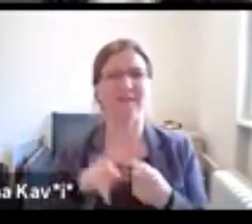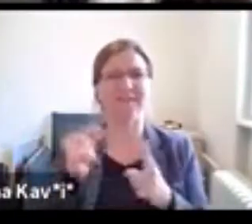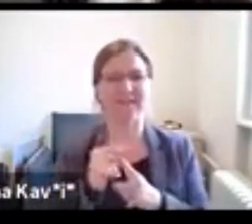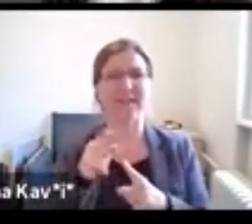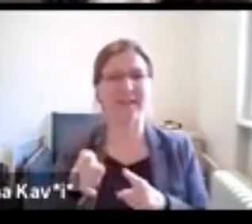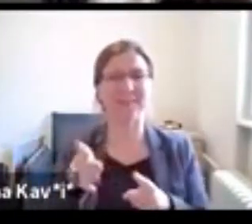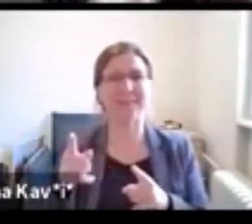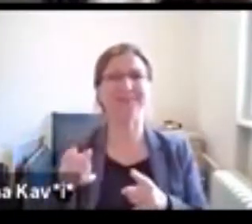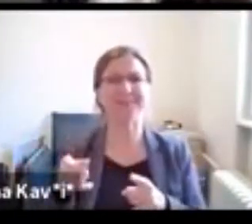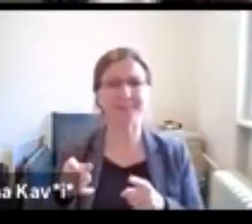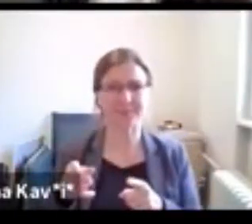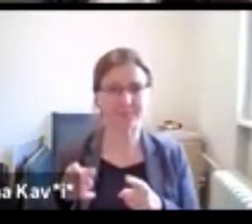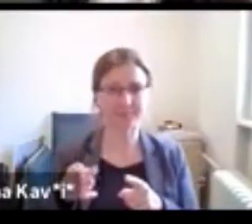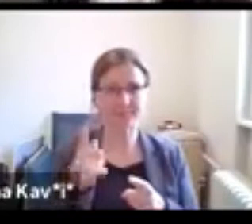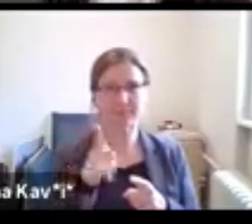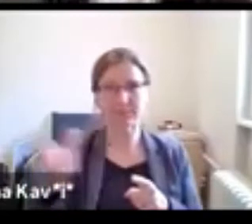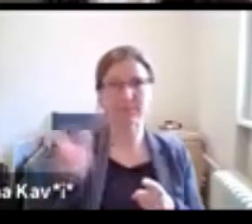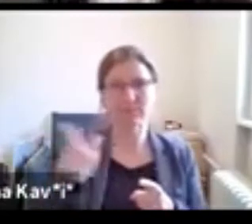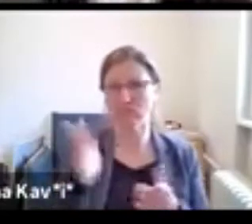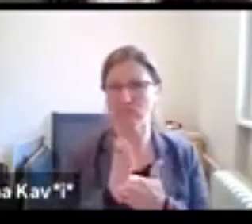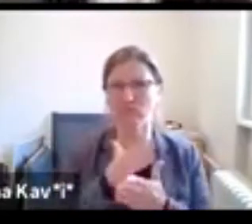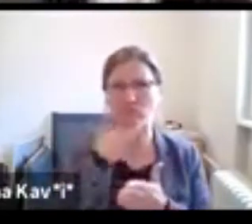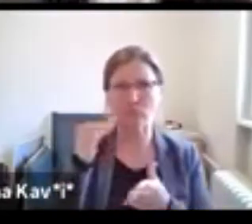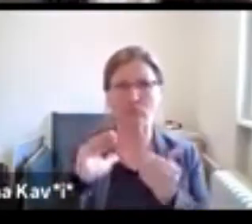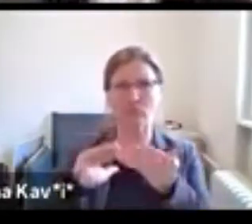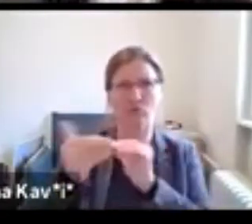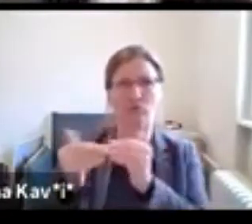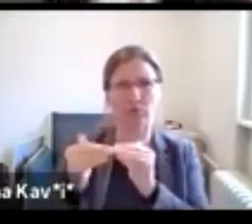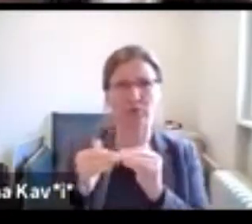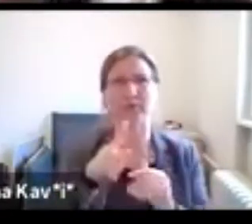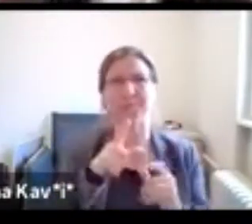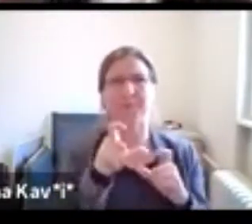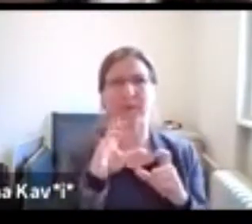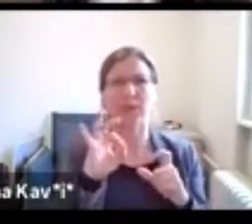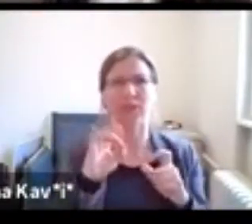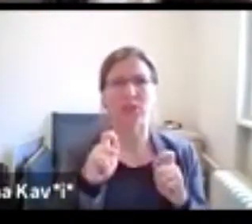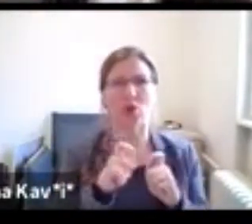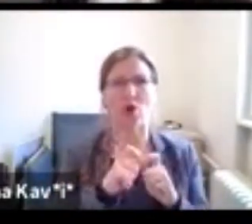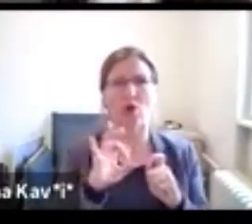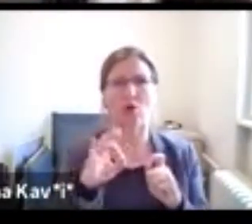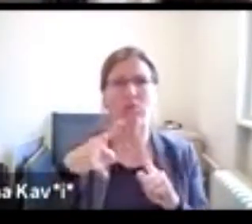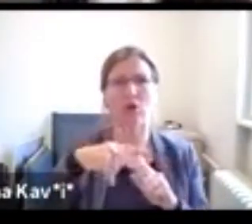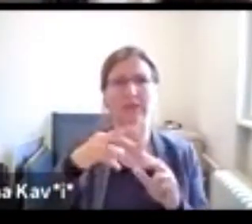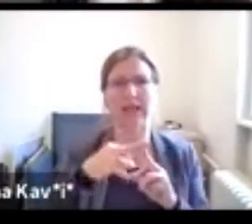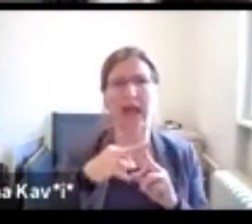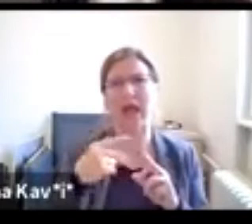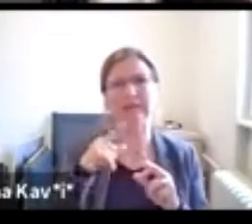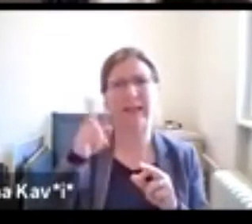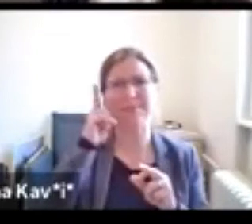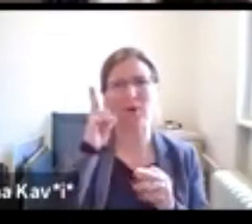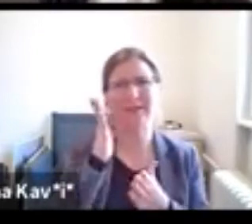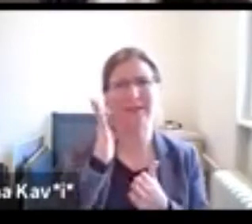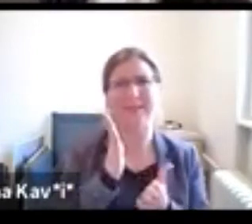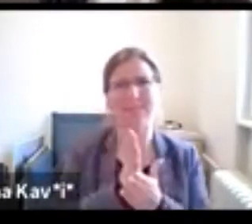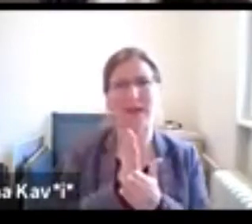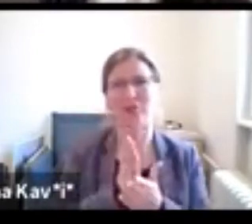Osvit, surađujemo i Darko Sobota, eto, meni najmanje poznata osoba, baš ne znam